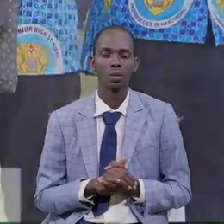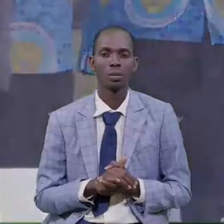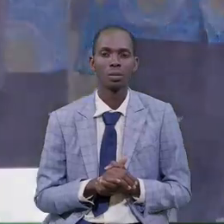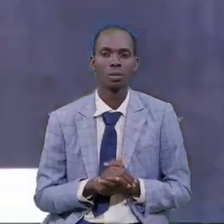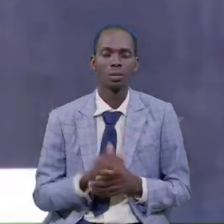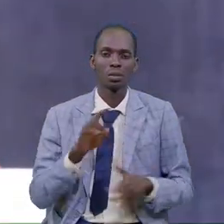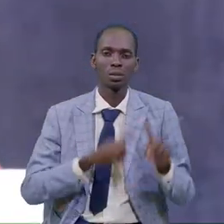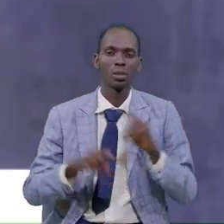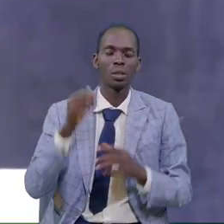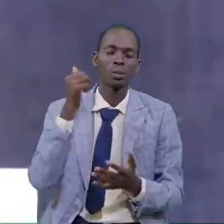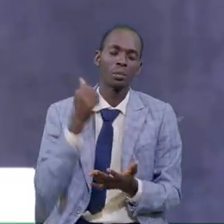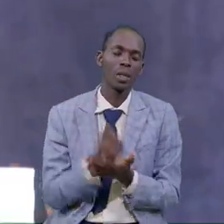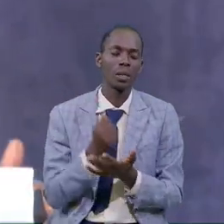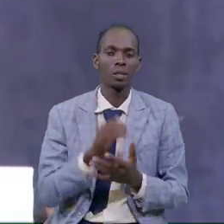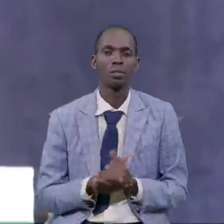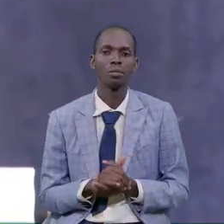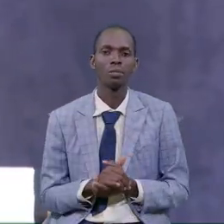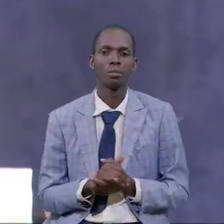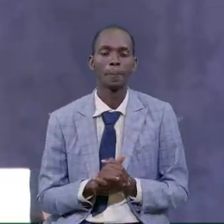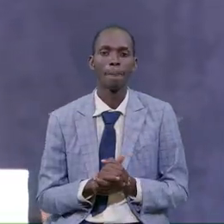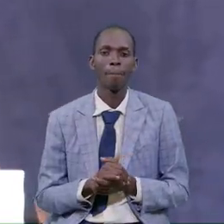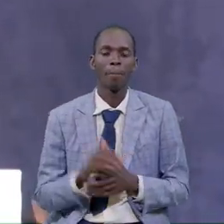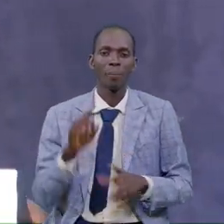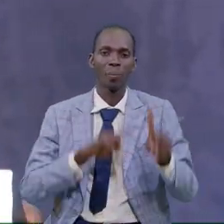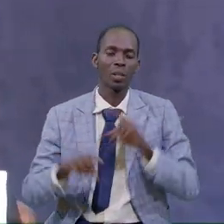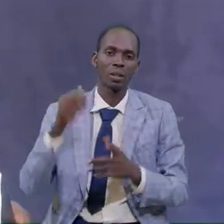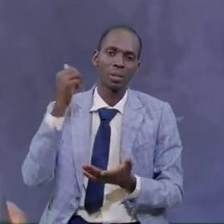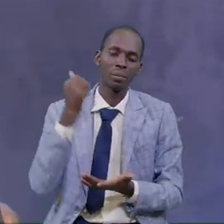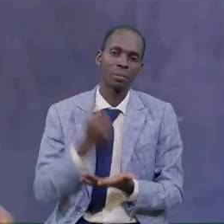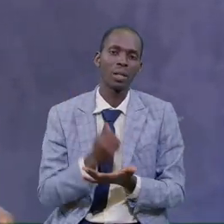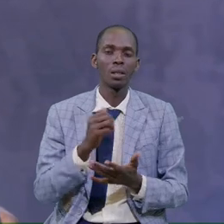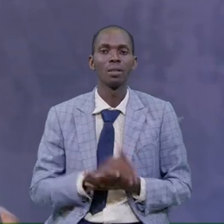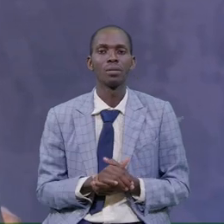Amen. Amen. Amen.